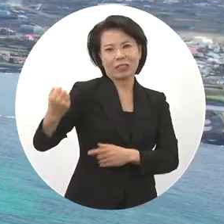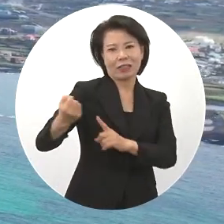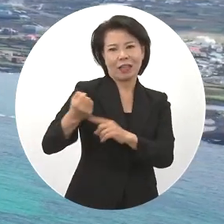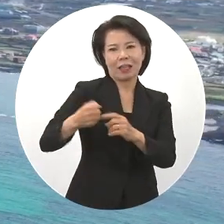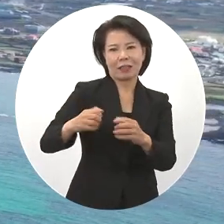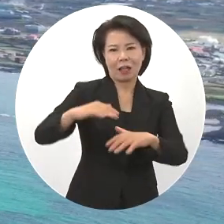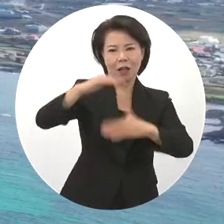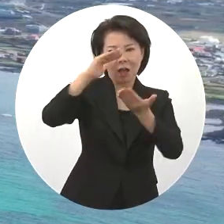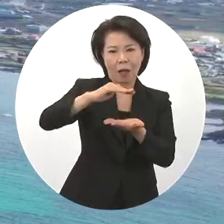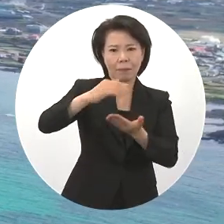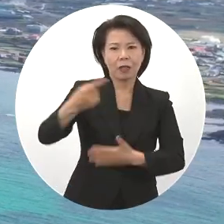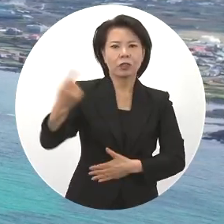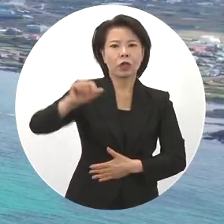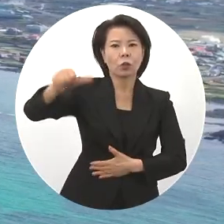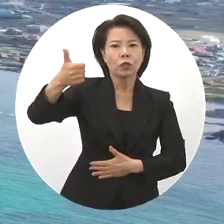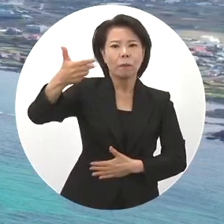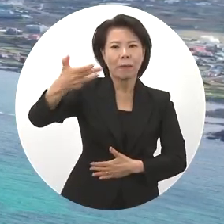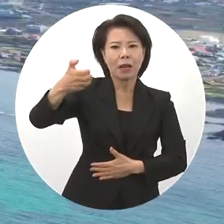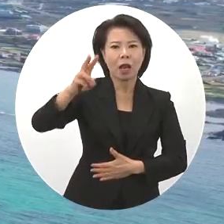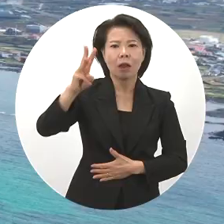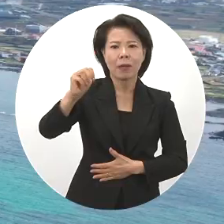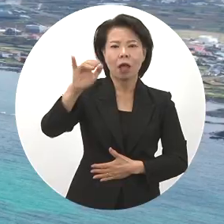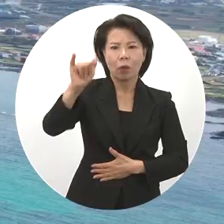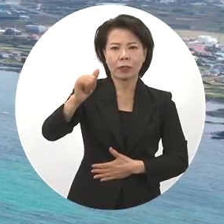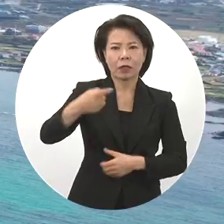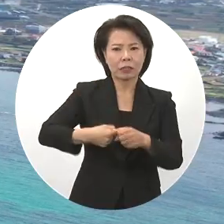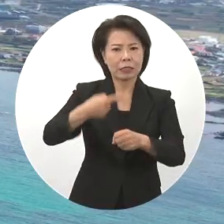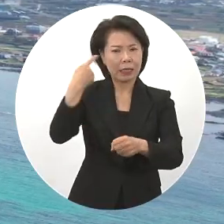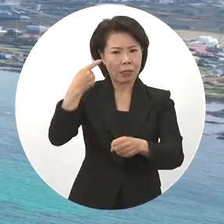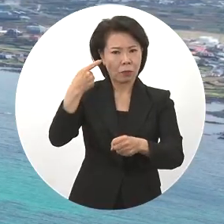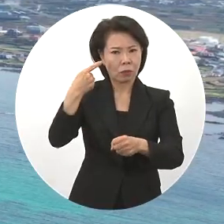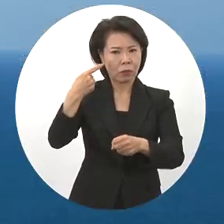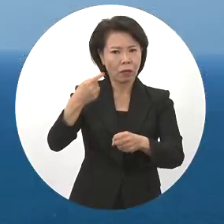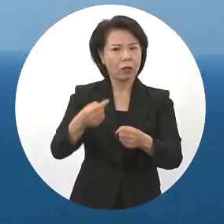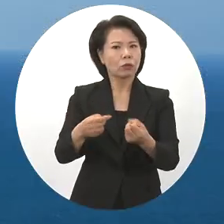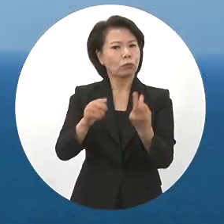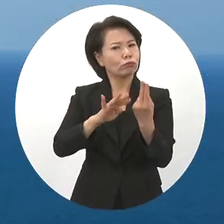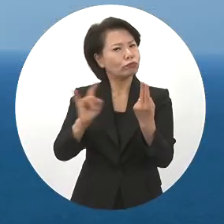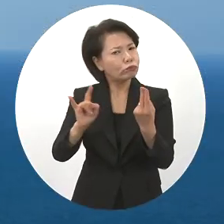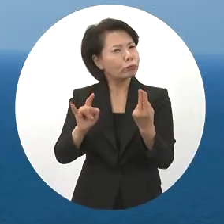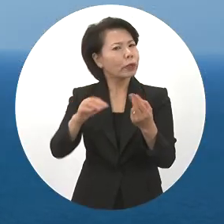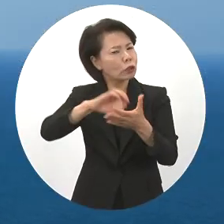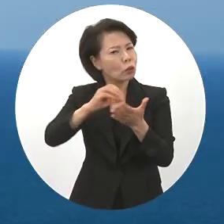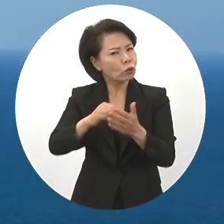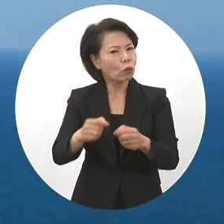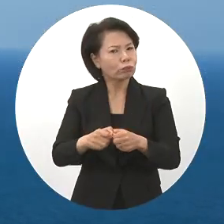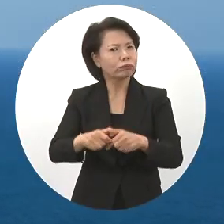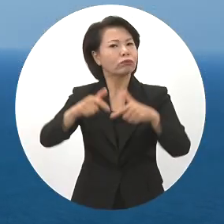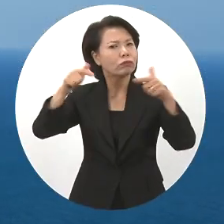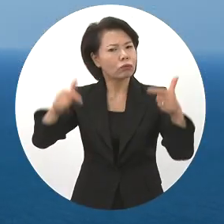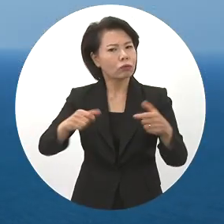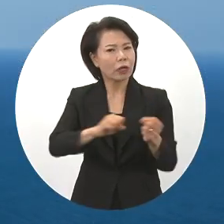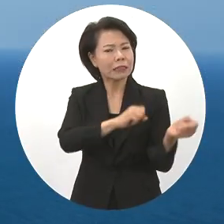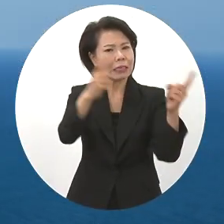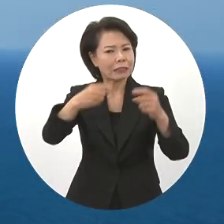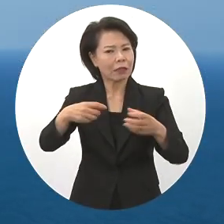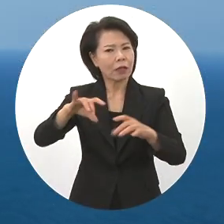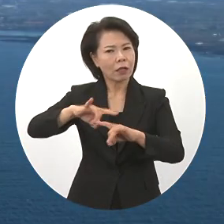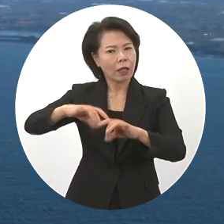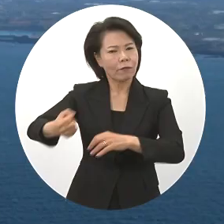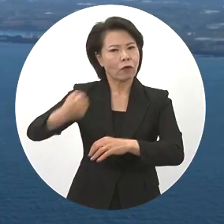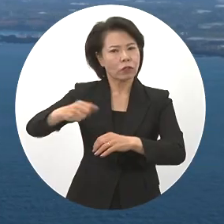용량은 1058메가와트로 지난해보다 172메가와트 늘고 발전량 중 재생에너지